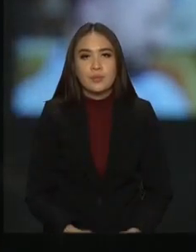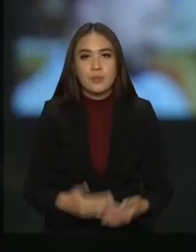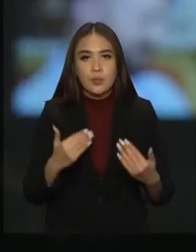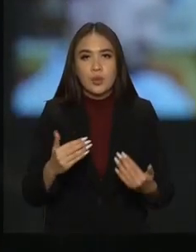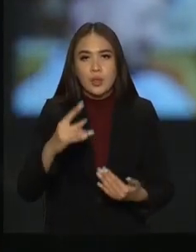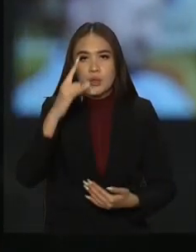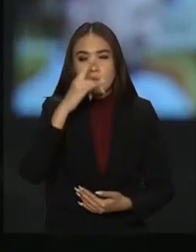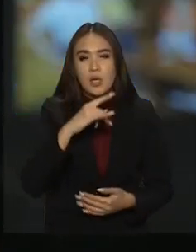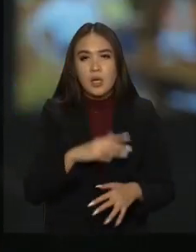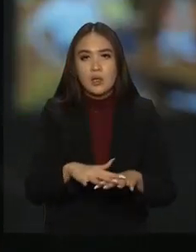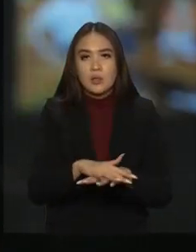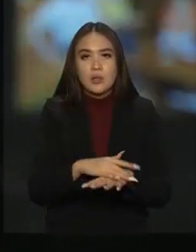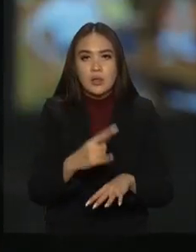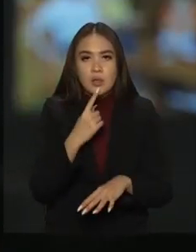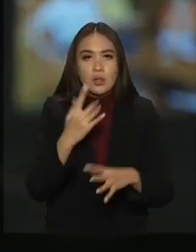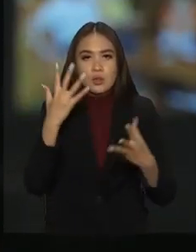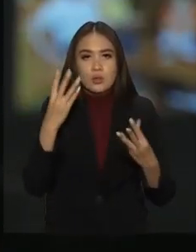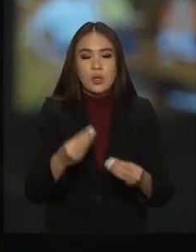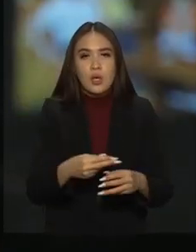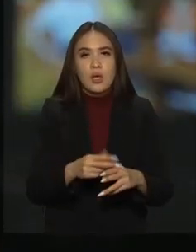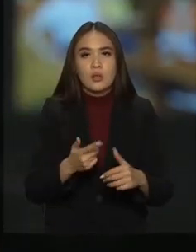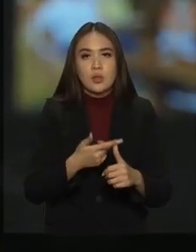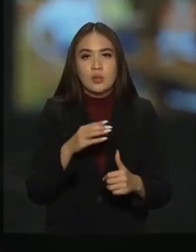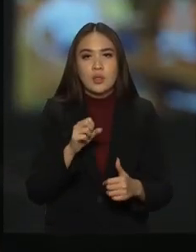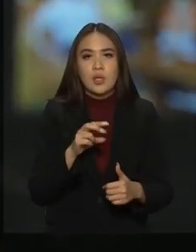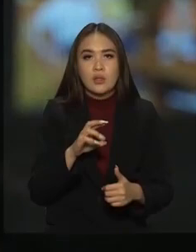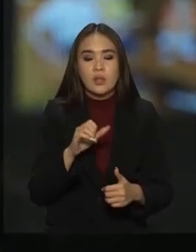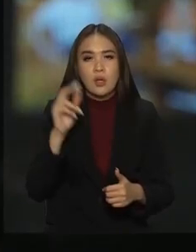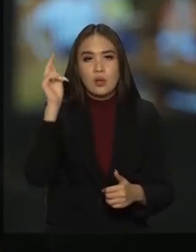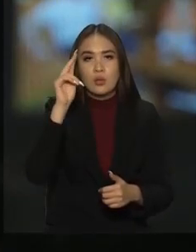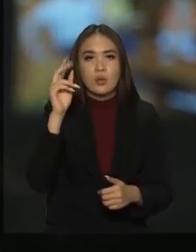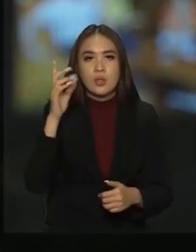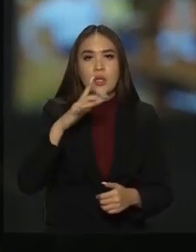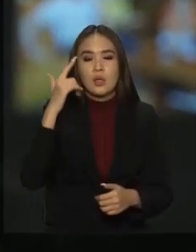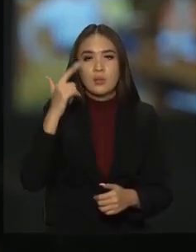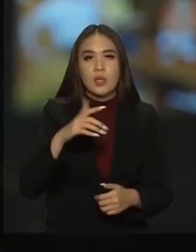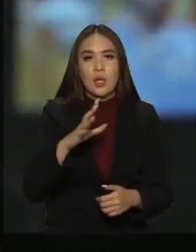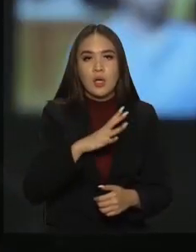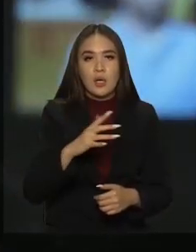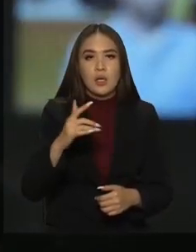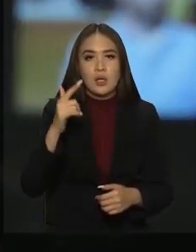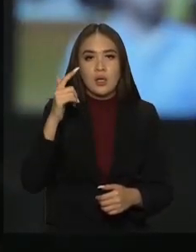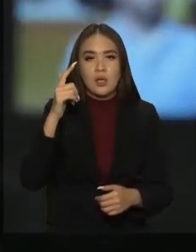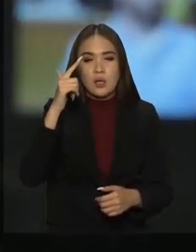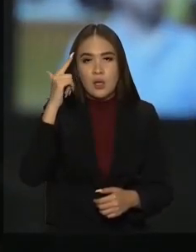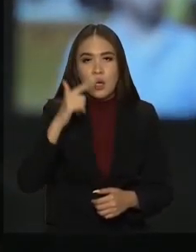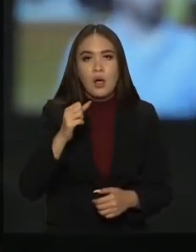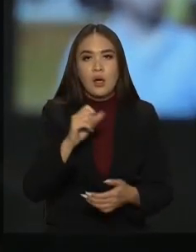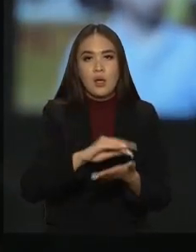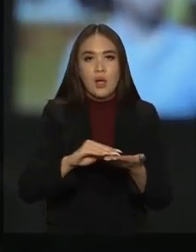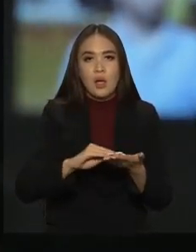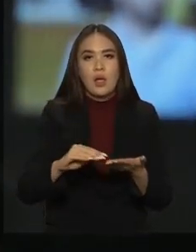Bugün Kazakistan halkı tildirinin günü. Ataulı data Kazak tül bilim men edebiyattan oğlumdarının neğizin salışı, ağartuşı